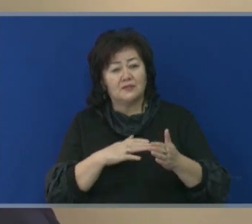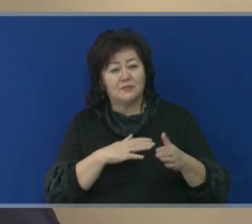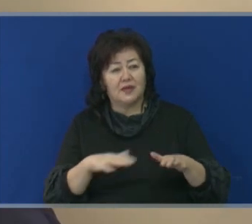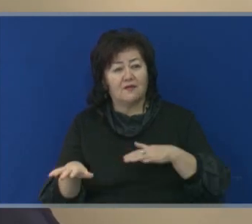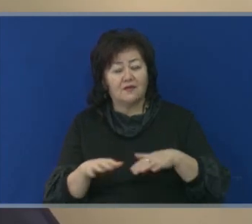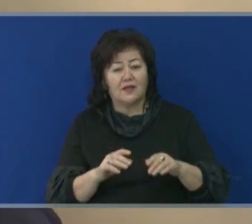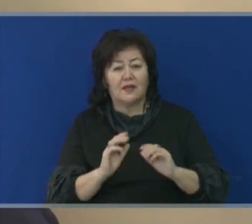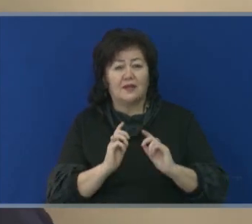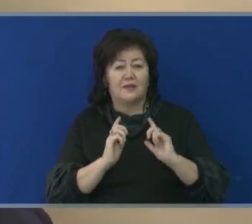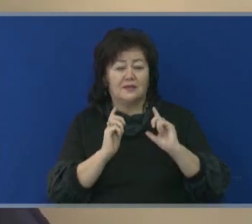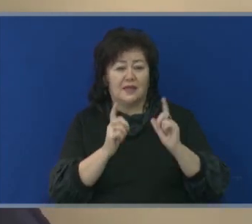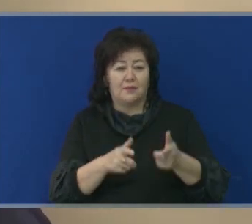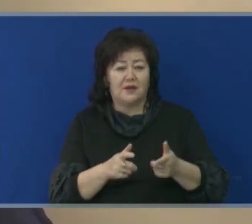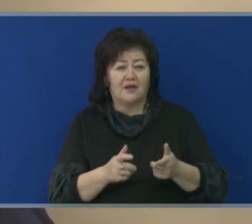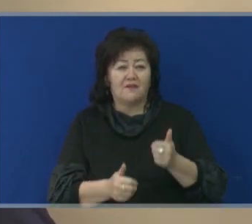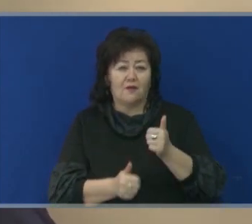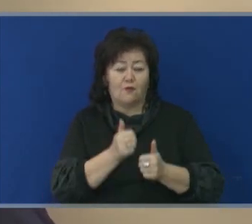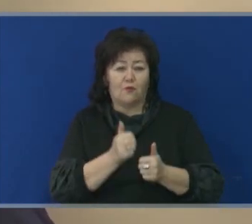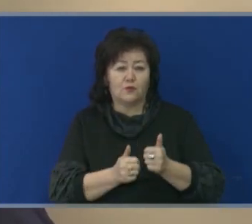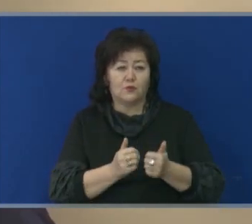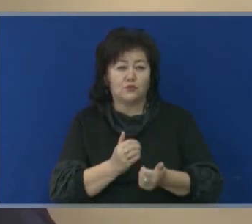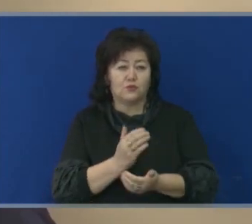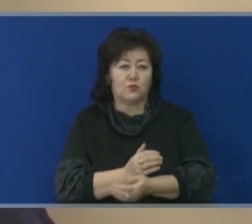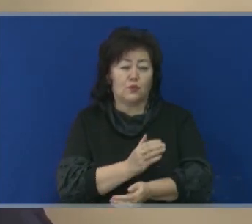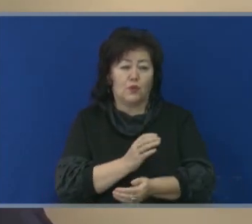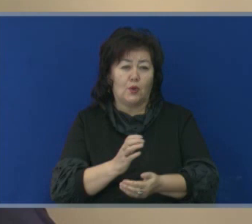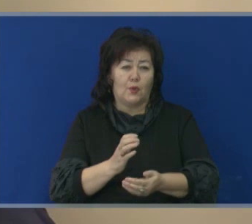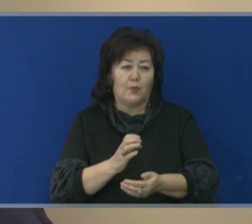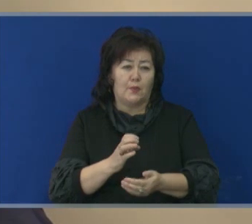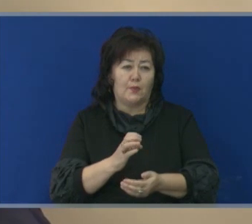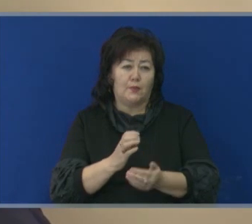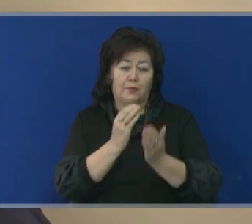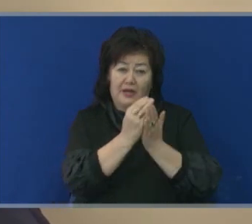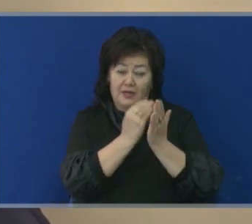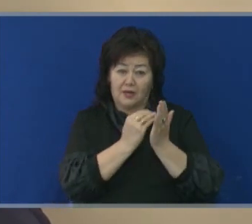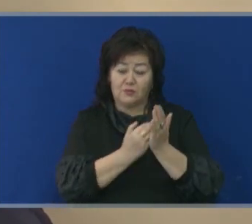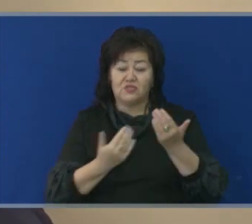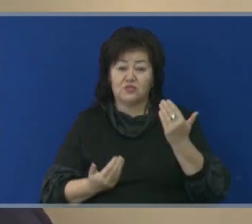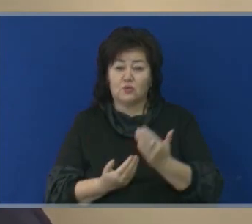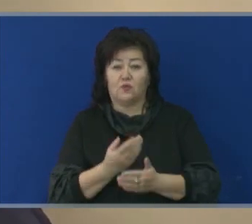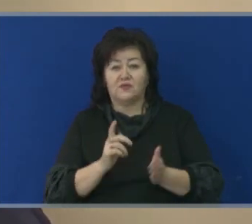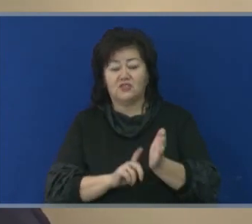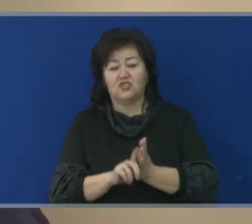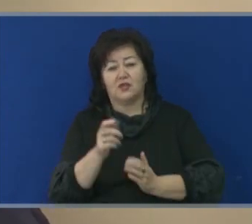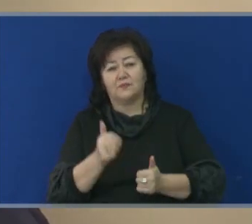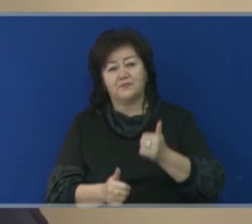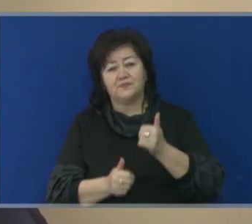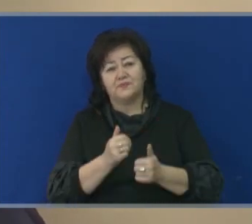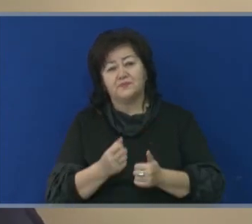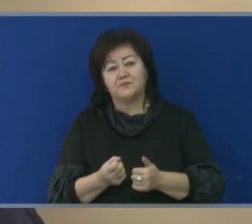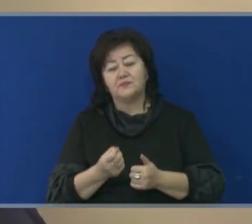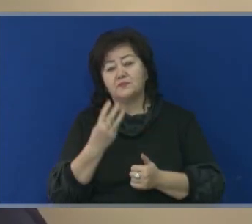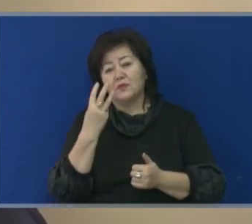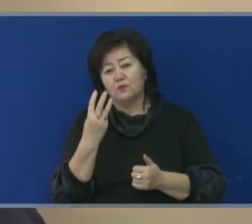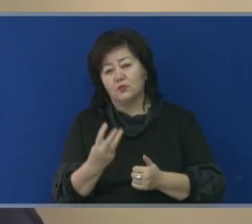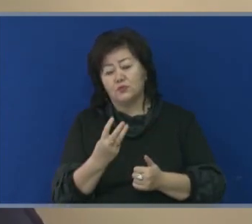соответствующие документы в конкурсную комиссию. Но были недоработки, и сейчас мы снова начинаем конкурс. Но до декабря у 11 учреждений будет